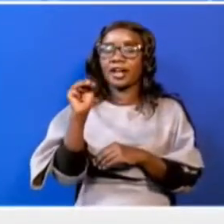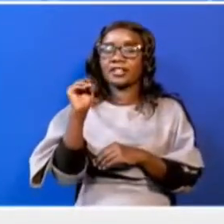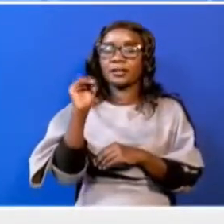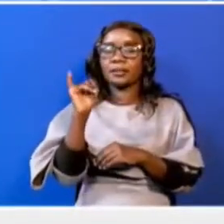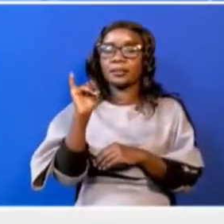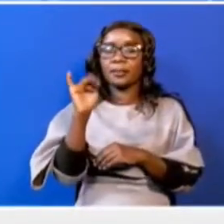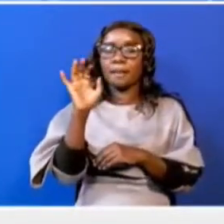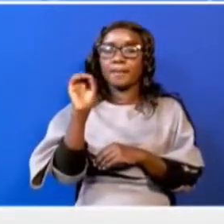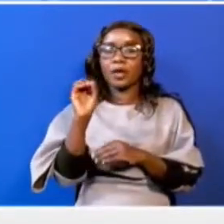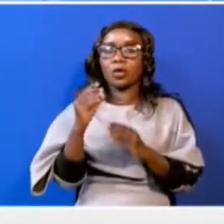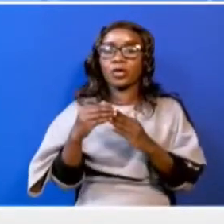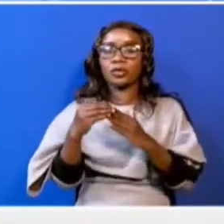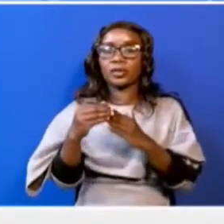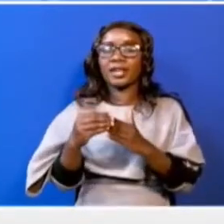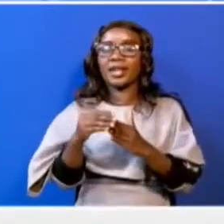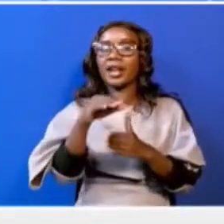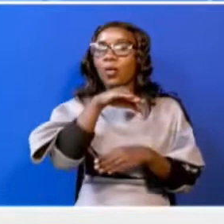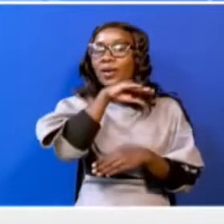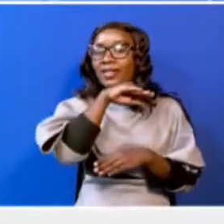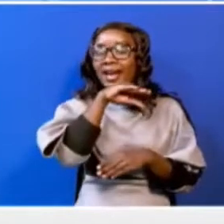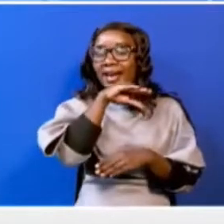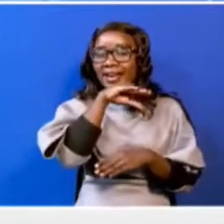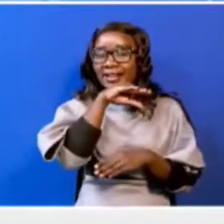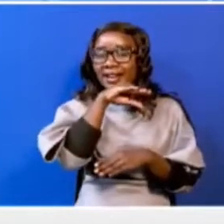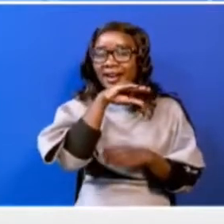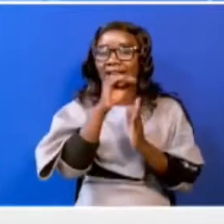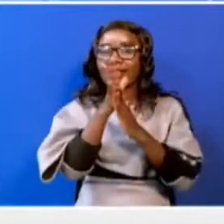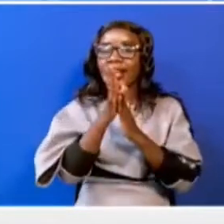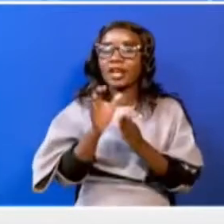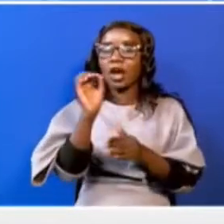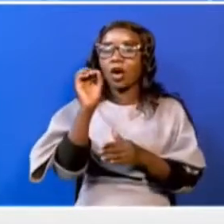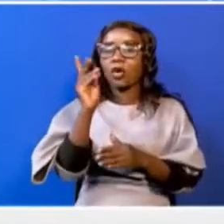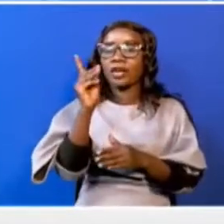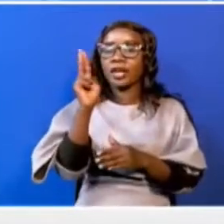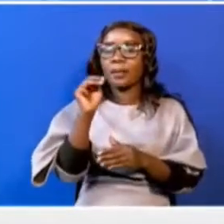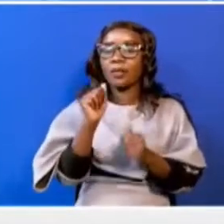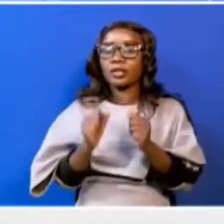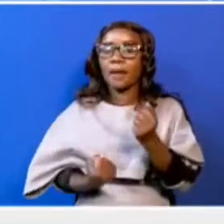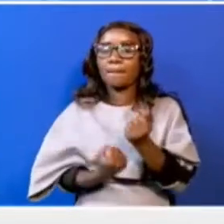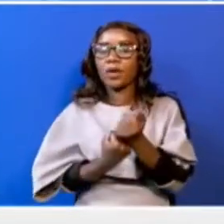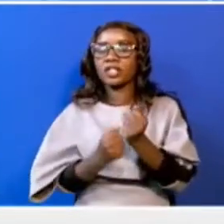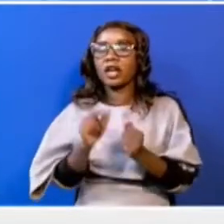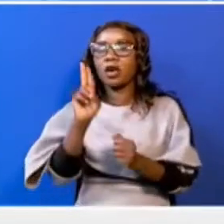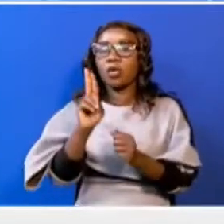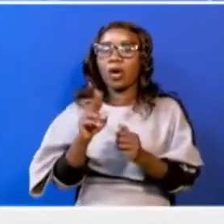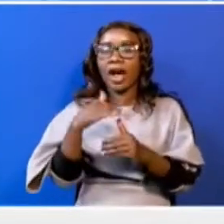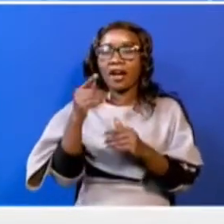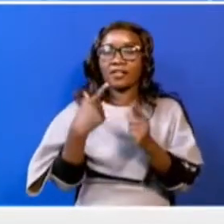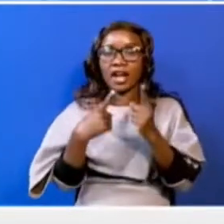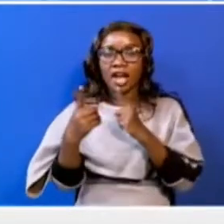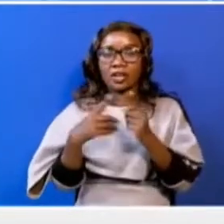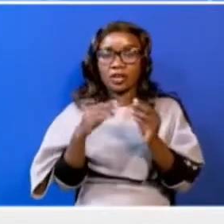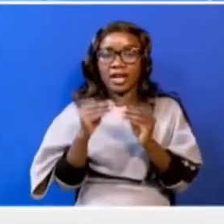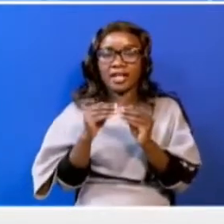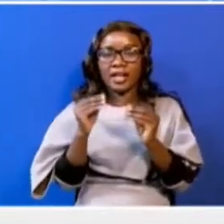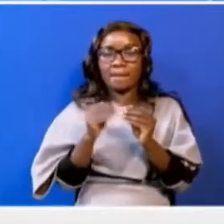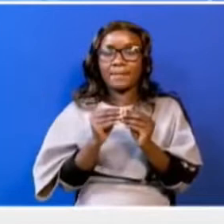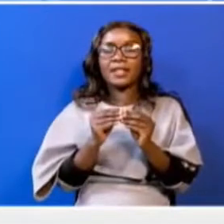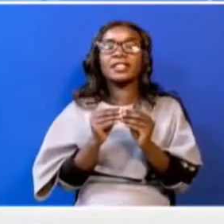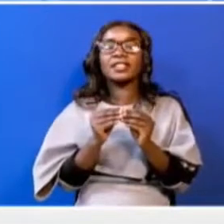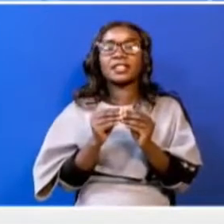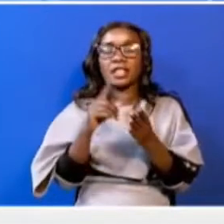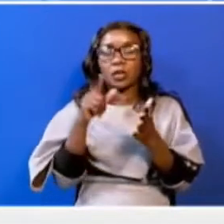naye Raila Odinga wa ODM na kuungwa mkono na Rais Uhuru Kenyatta. Akizungumza baada ya mkutano wa viongozi wakuu wa chama